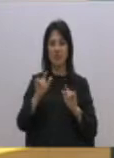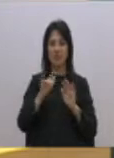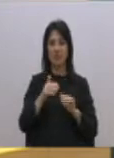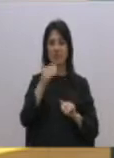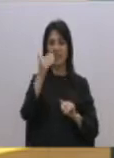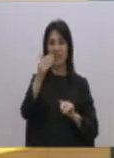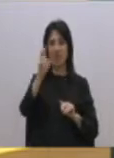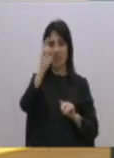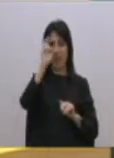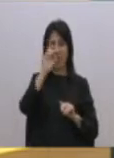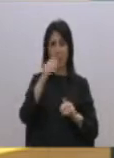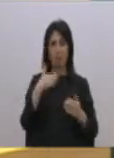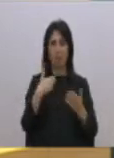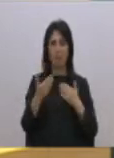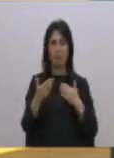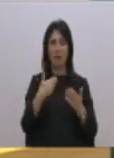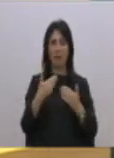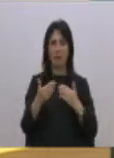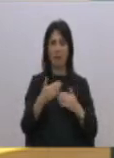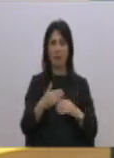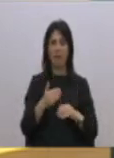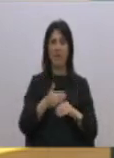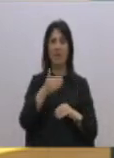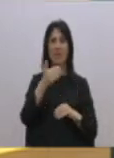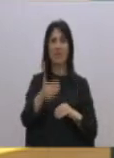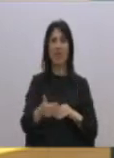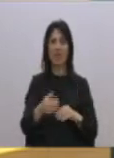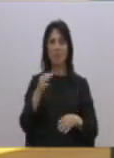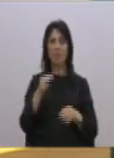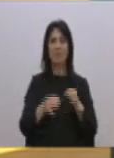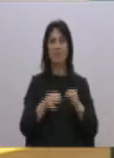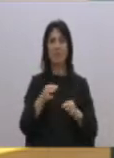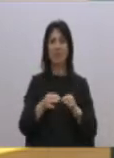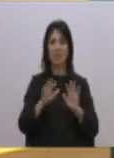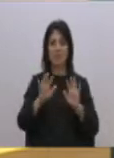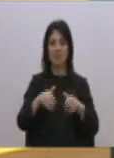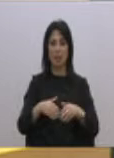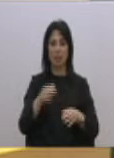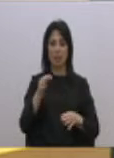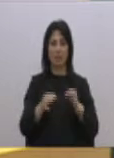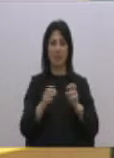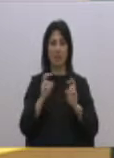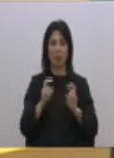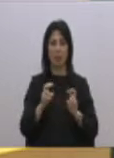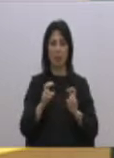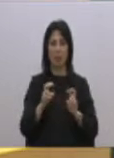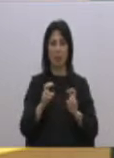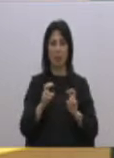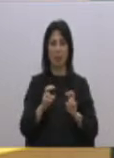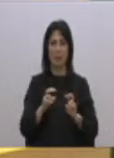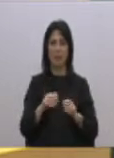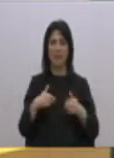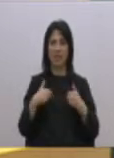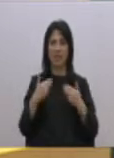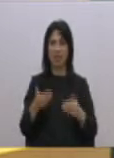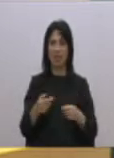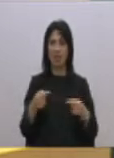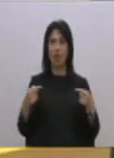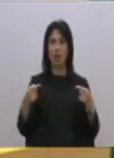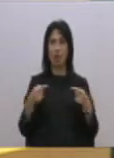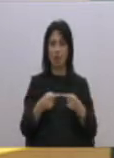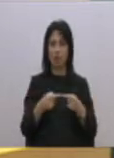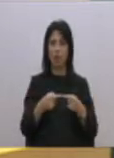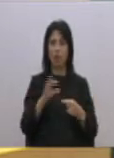თქვენს ხელისუფლებასთან მიმართებაში. დაგვიანებული მართსაჯულება წართმეული მართსაჯულებაო. გილოცავთ, აი